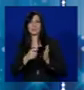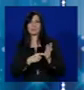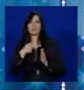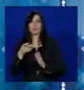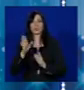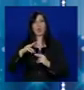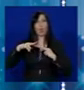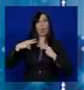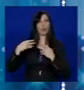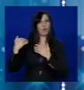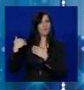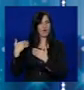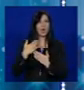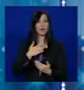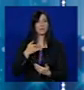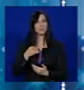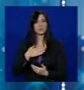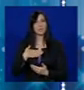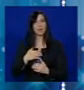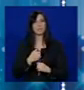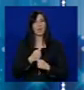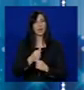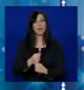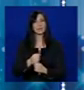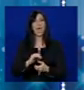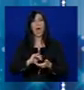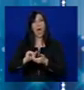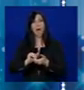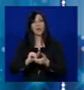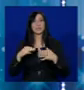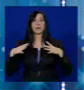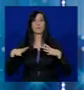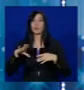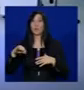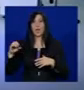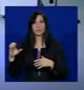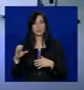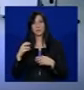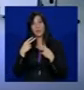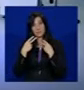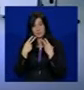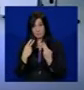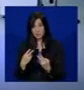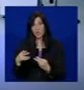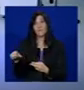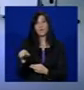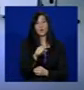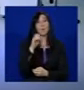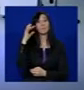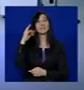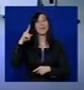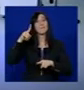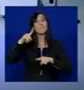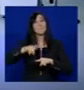днес делегация на Алианса на либералите от Европейския съюз. Забележете, воден е от председателя на